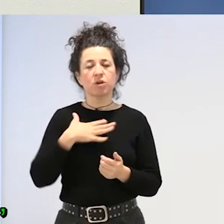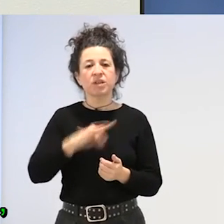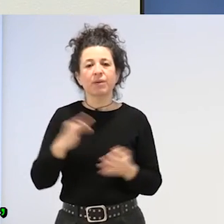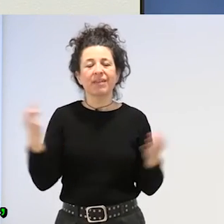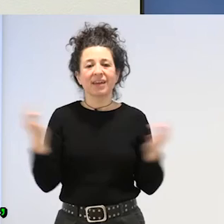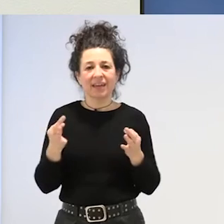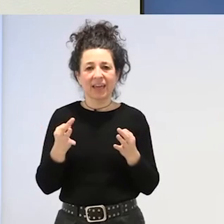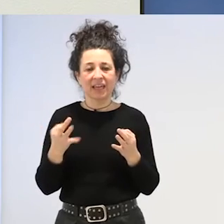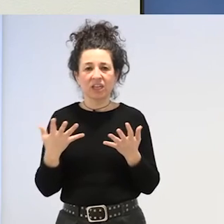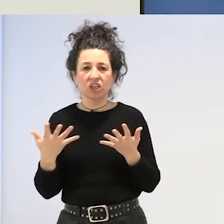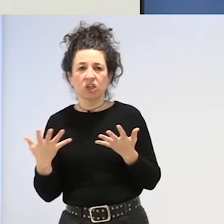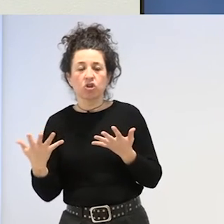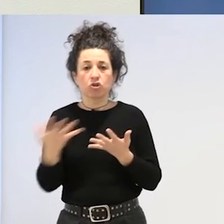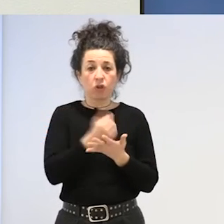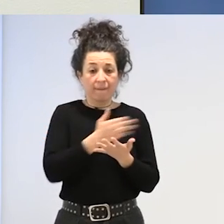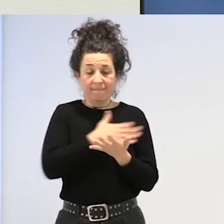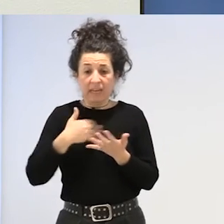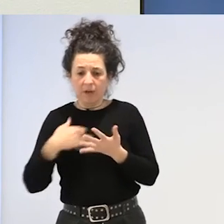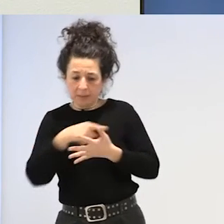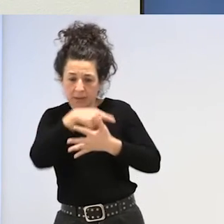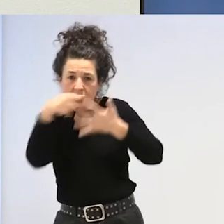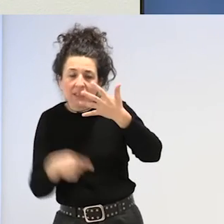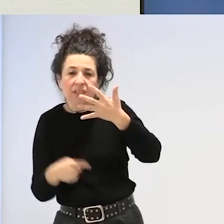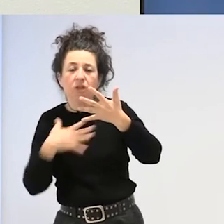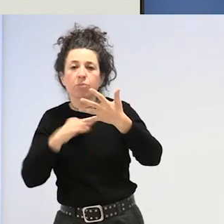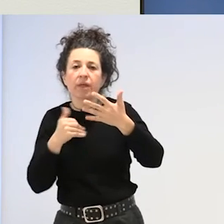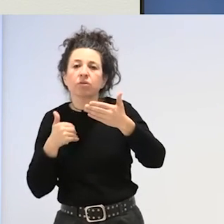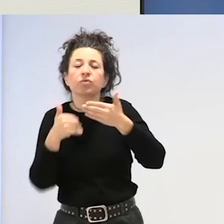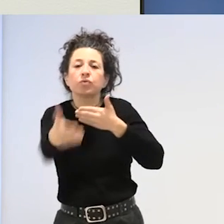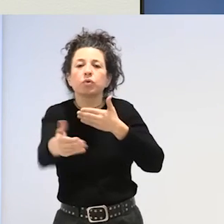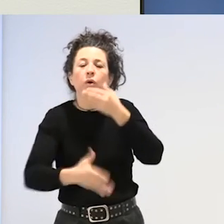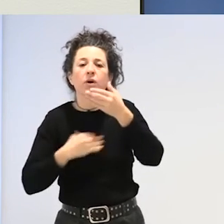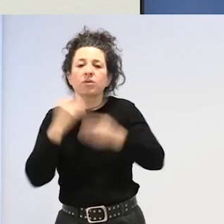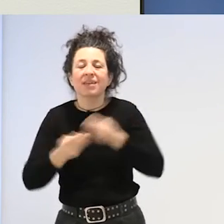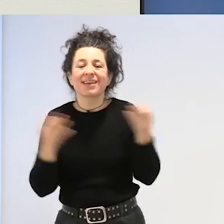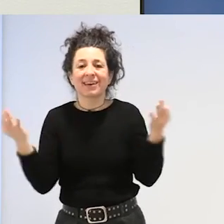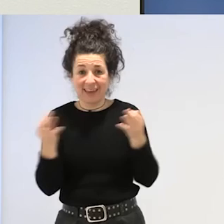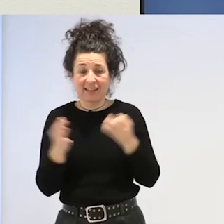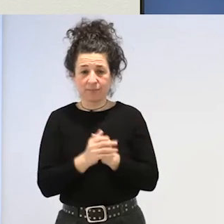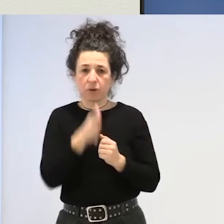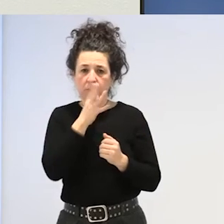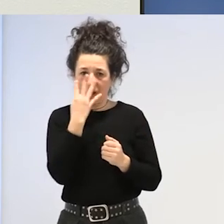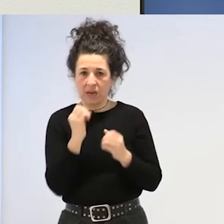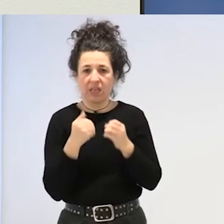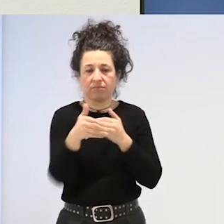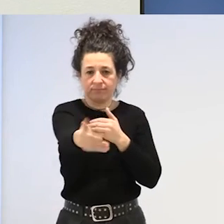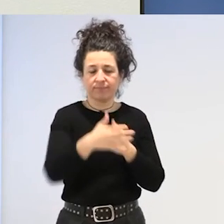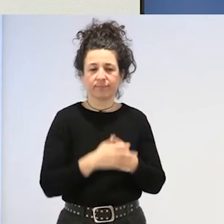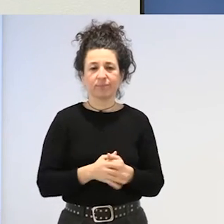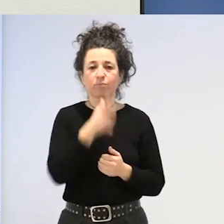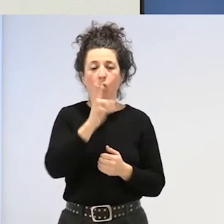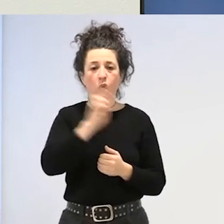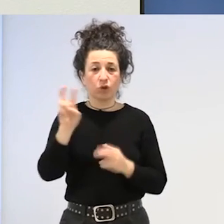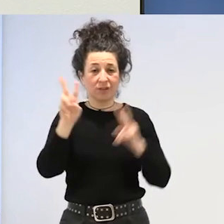Nahi dugun guztiaren artean zer egin daiteke hemendik 40 urtetara. Ze beste kontu bat da utopiekin askotan,